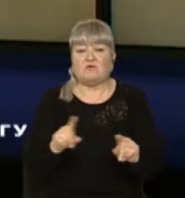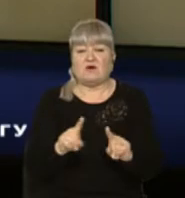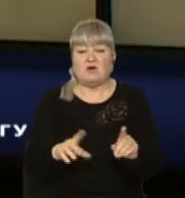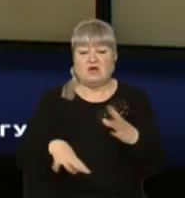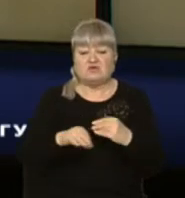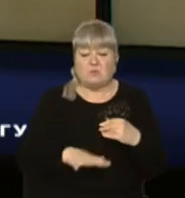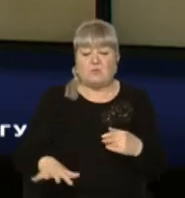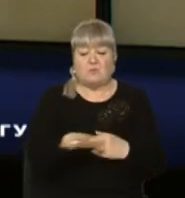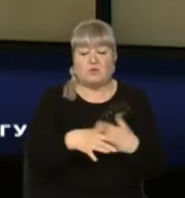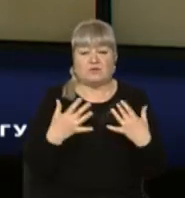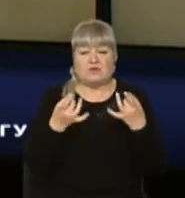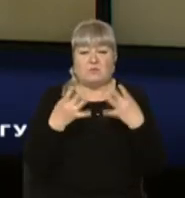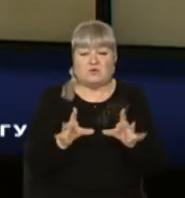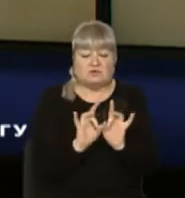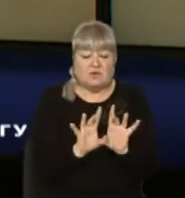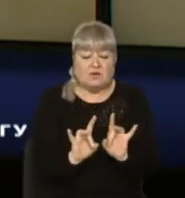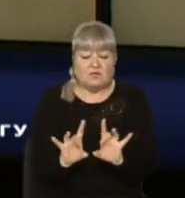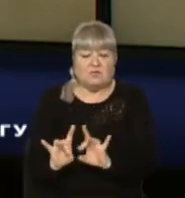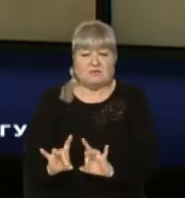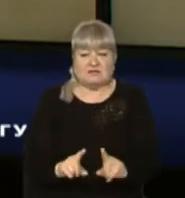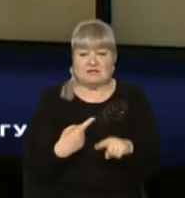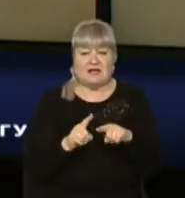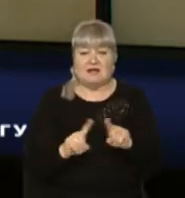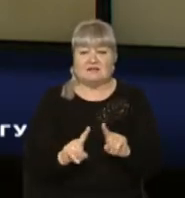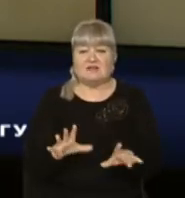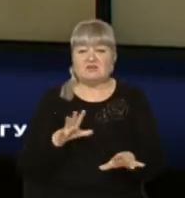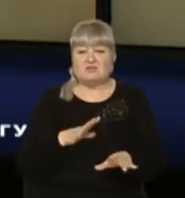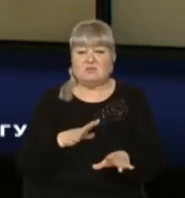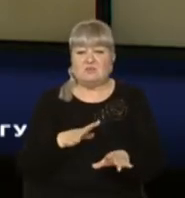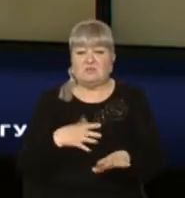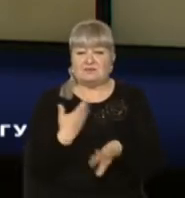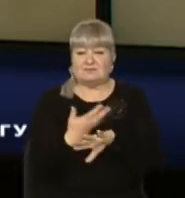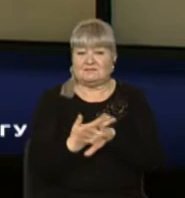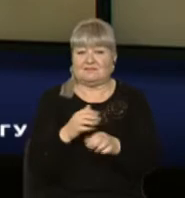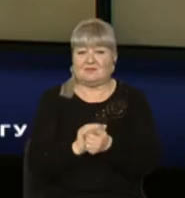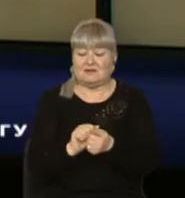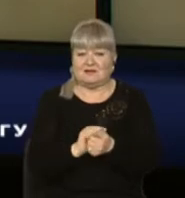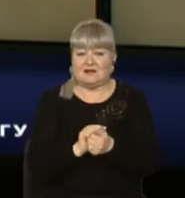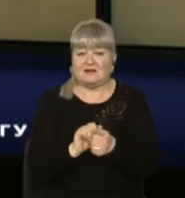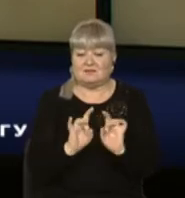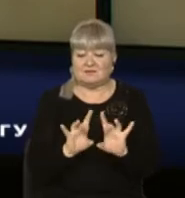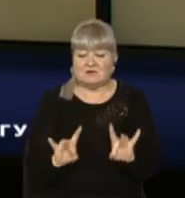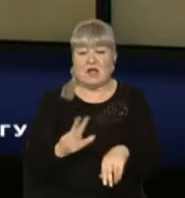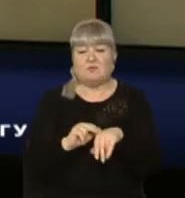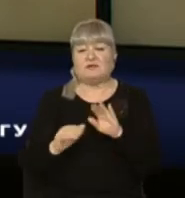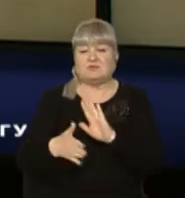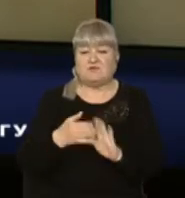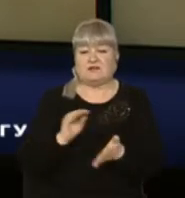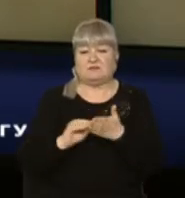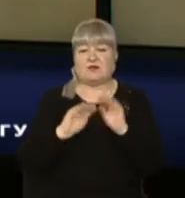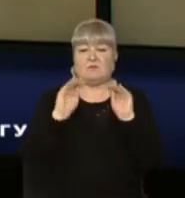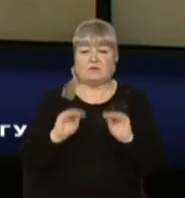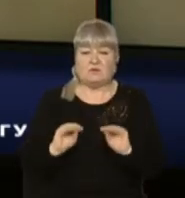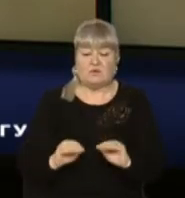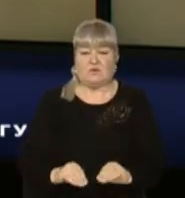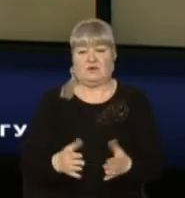лущиться. Ця бруківка, яка була зроблена з неякісних матеріалів, просто посипалася. Поліцію ми викликали, склали протоколи, ссилалися